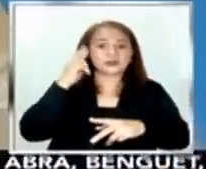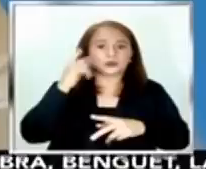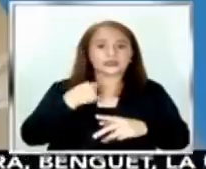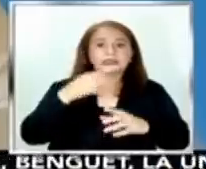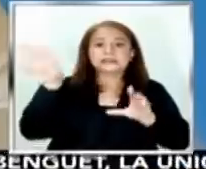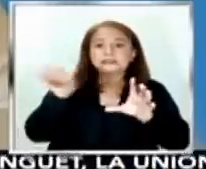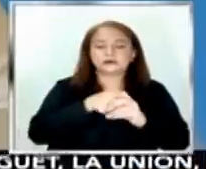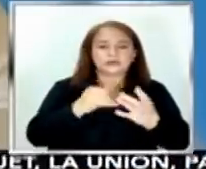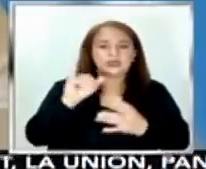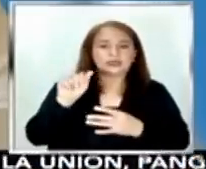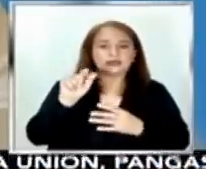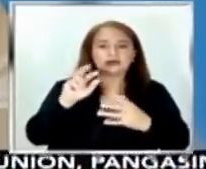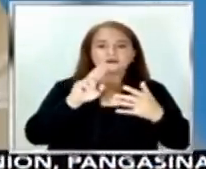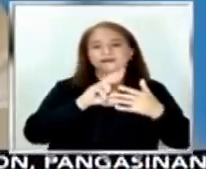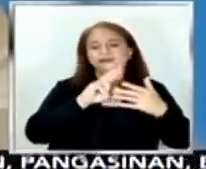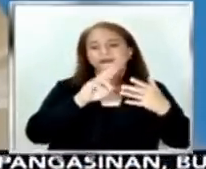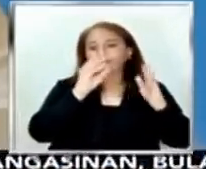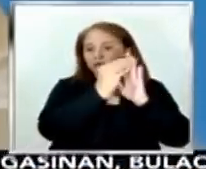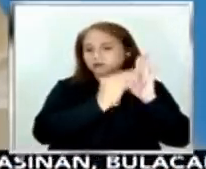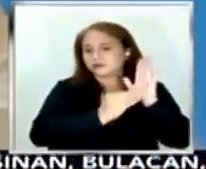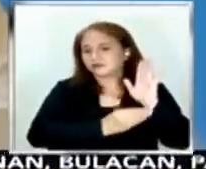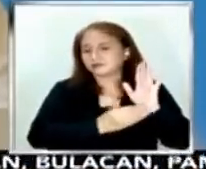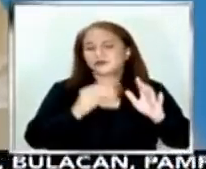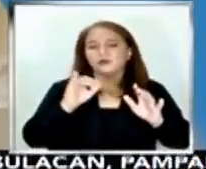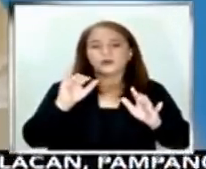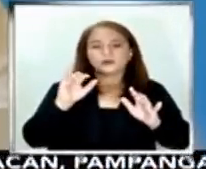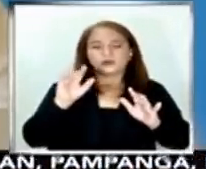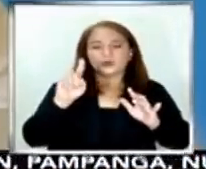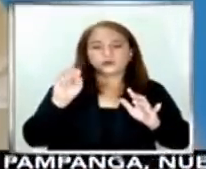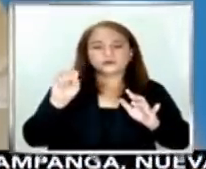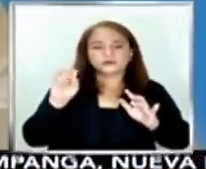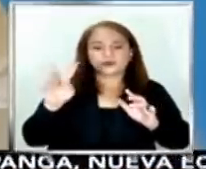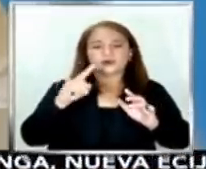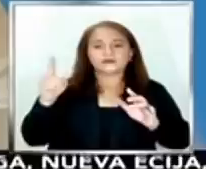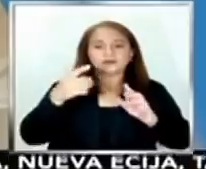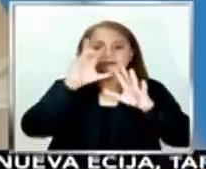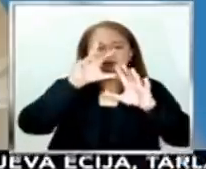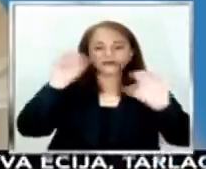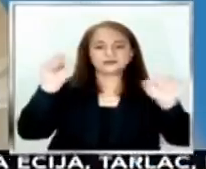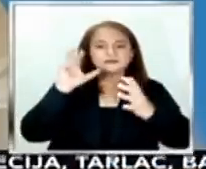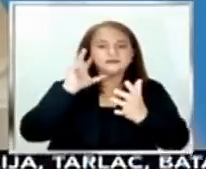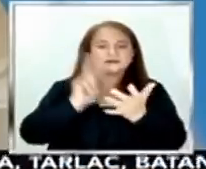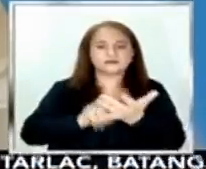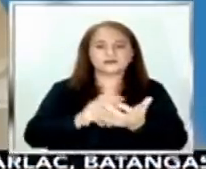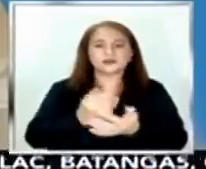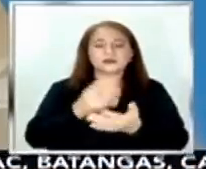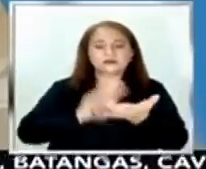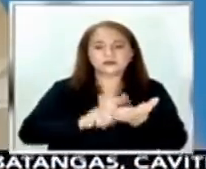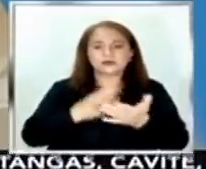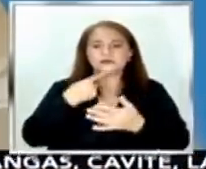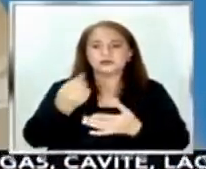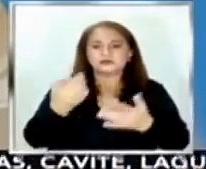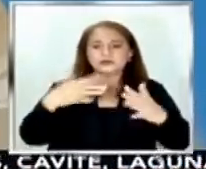IATF Resolution No. 104 na inaprubahan ni Pangulong Rodrigo Duterte. Layo naman nito na mapababa ang tumataas na COVID-19